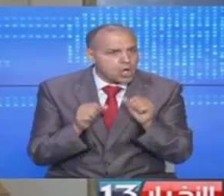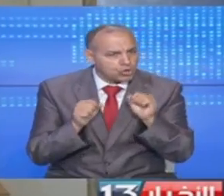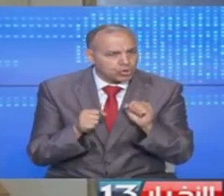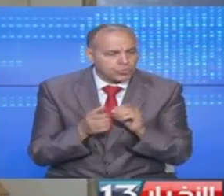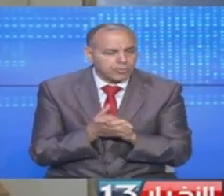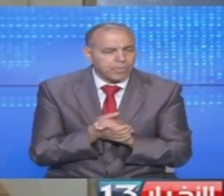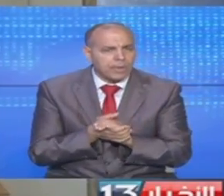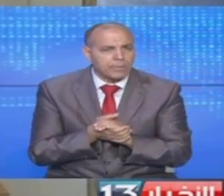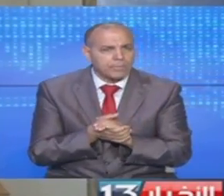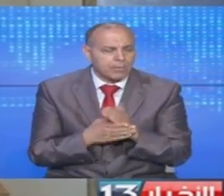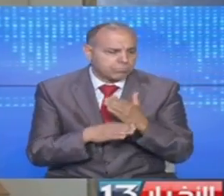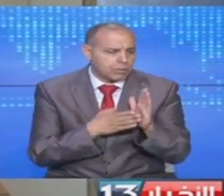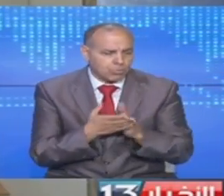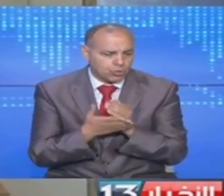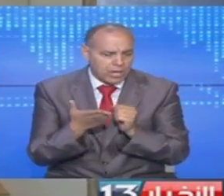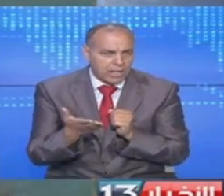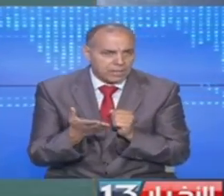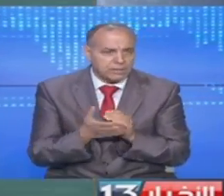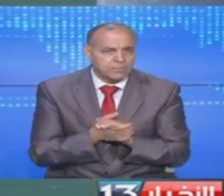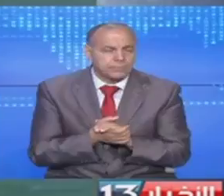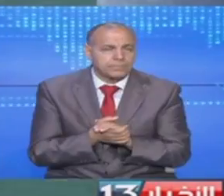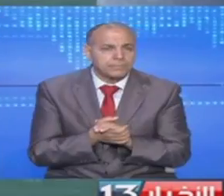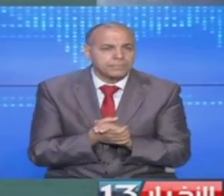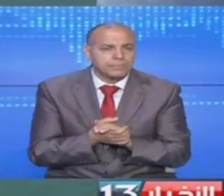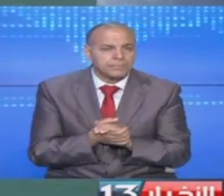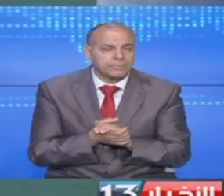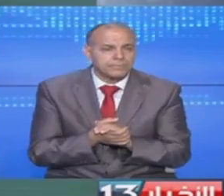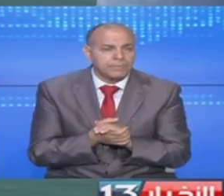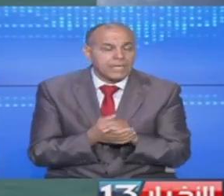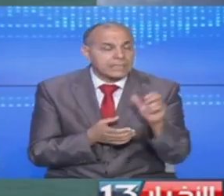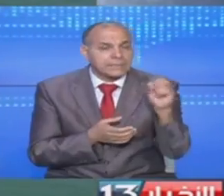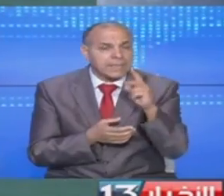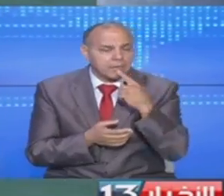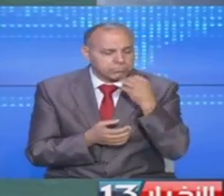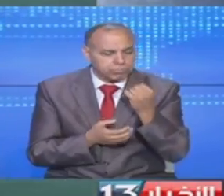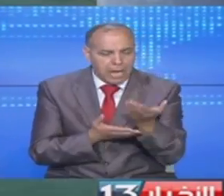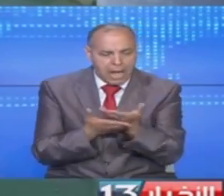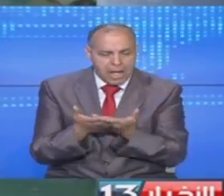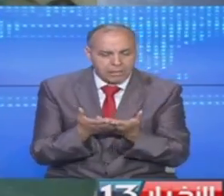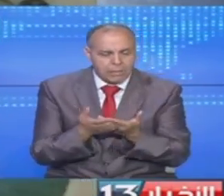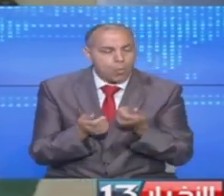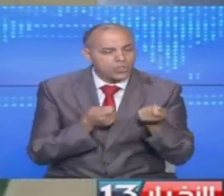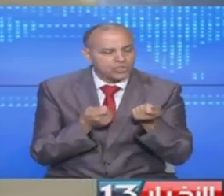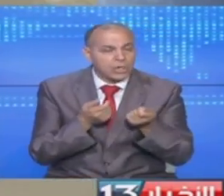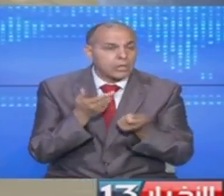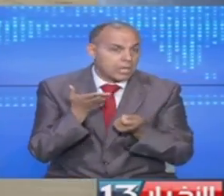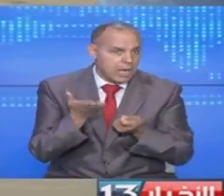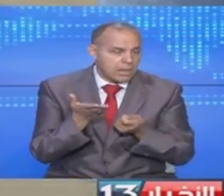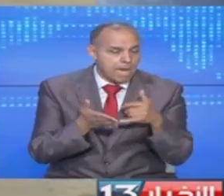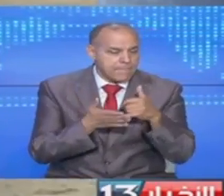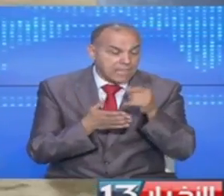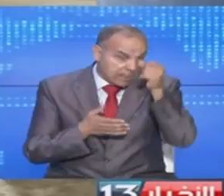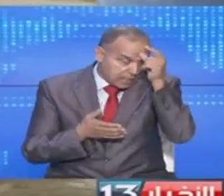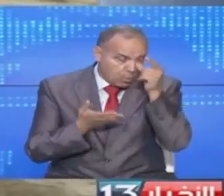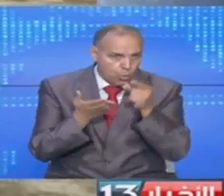على انجاز المشروع هذا وانجاز مكوناته. أقطاب سياحية وخدماتية وتجارية ومدينة